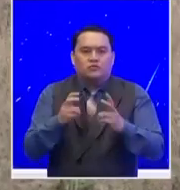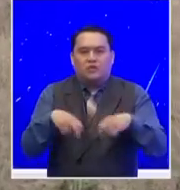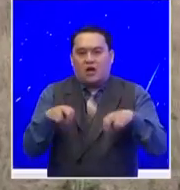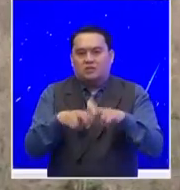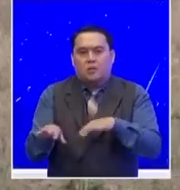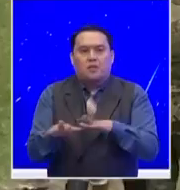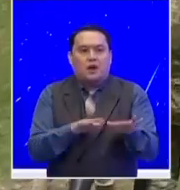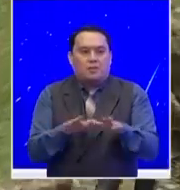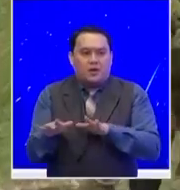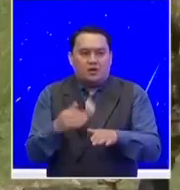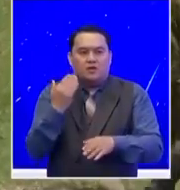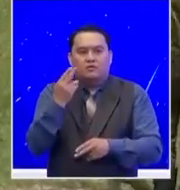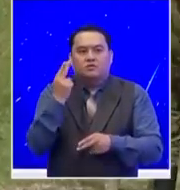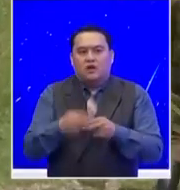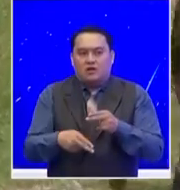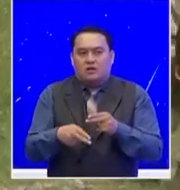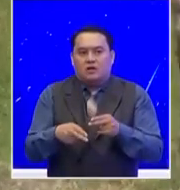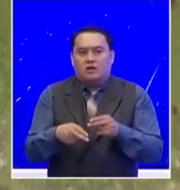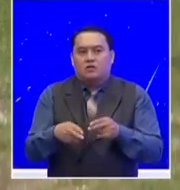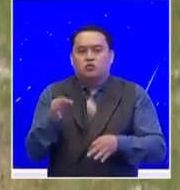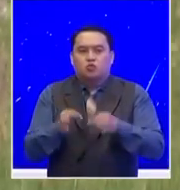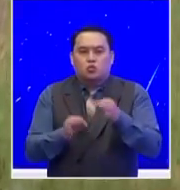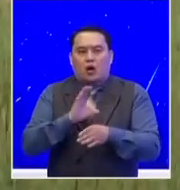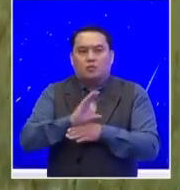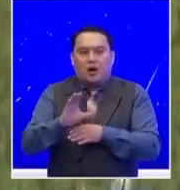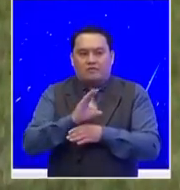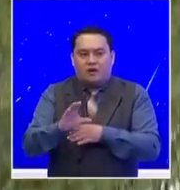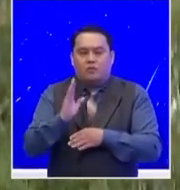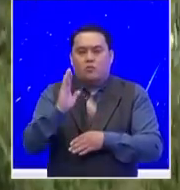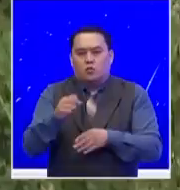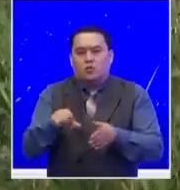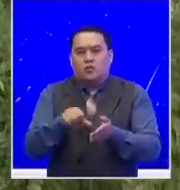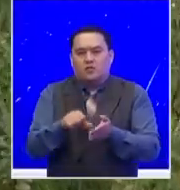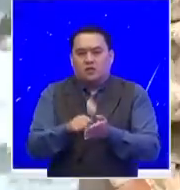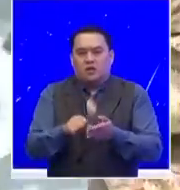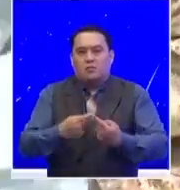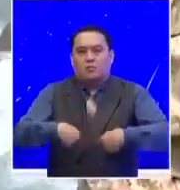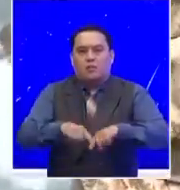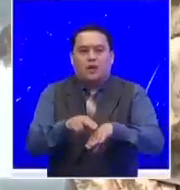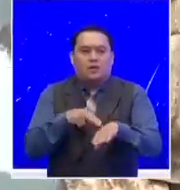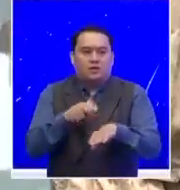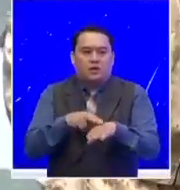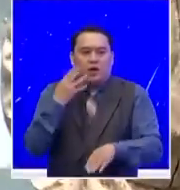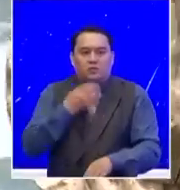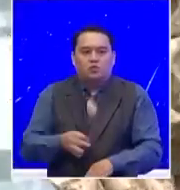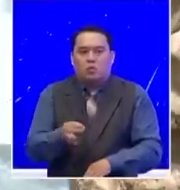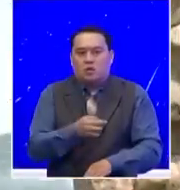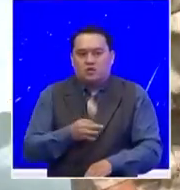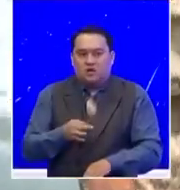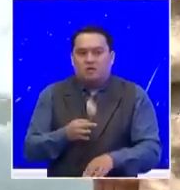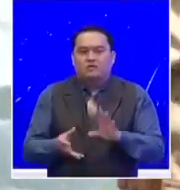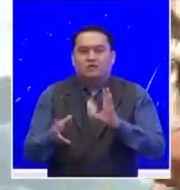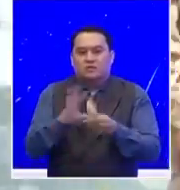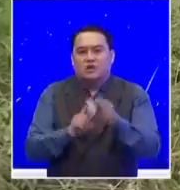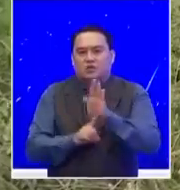следственные мероприятия. По их завершению дела направят в суд. Об этом рассказали представители департамента полиции Алматинской области. В целом,